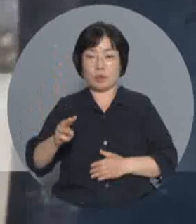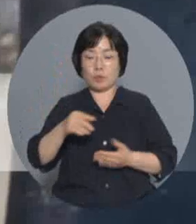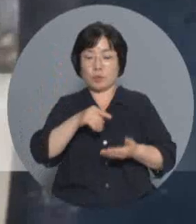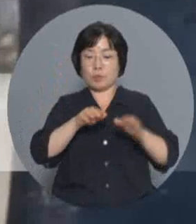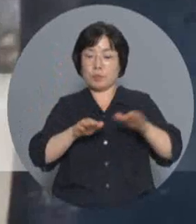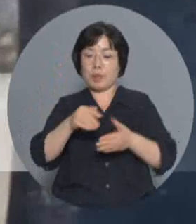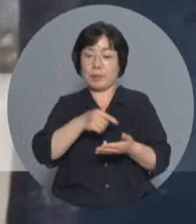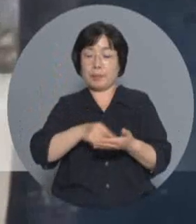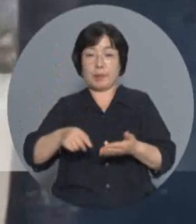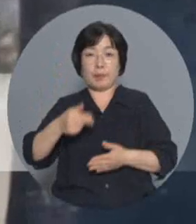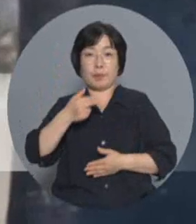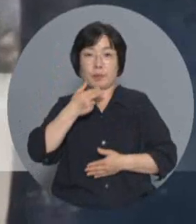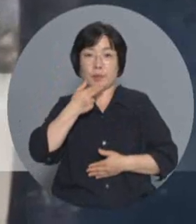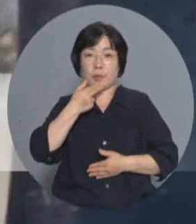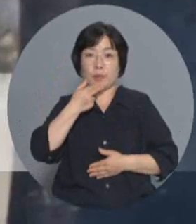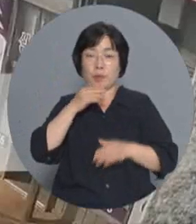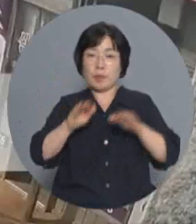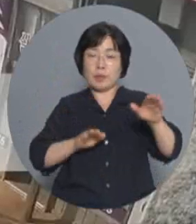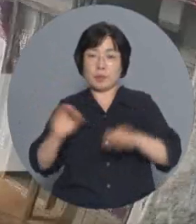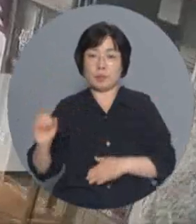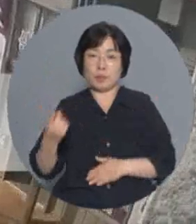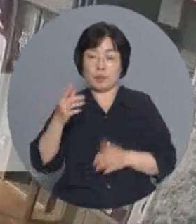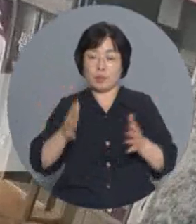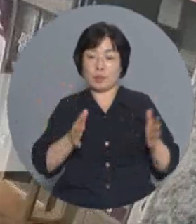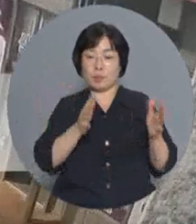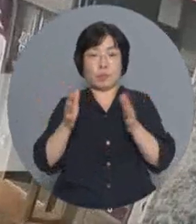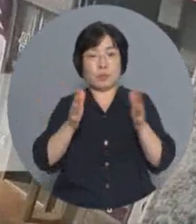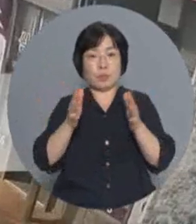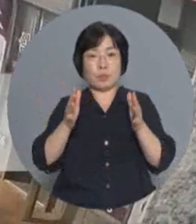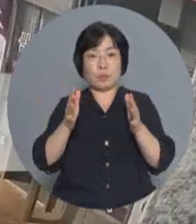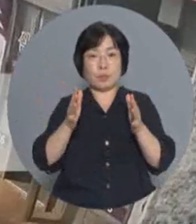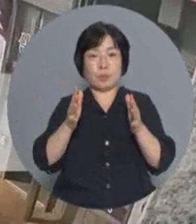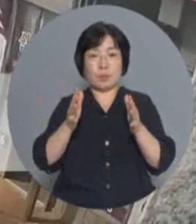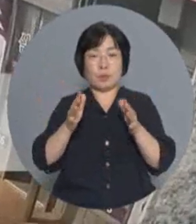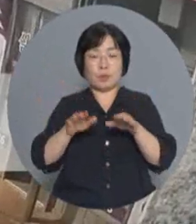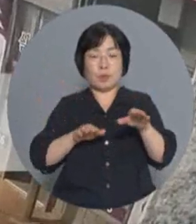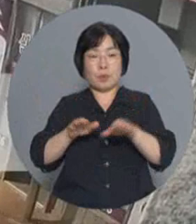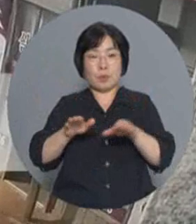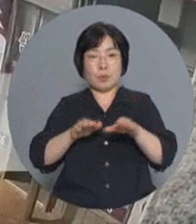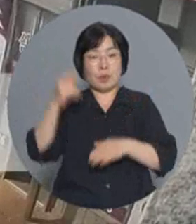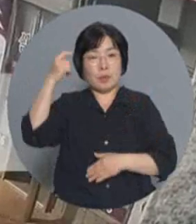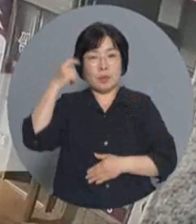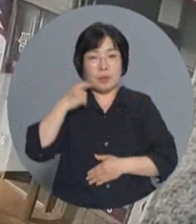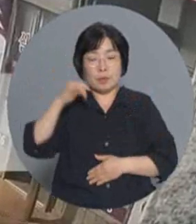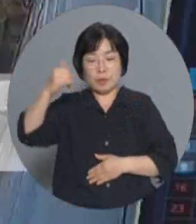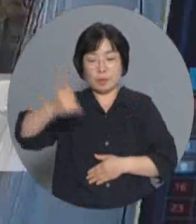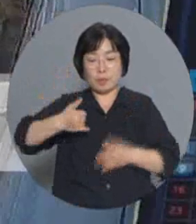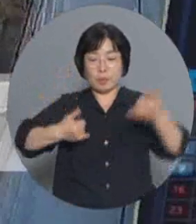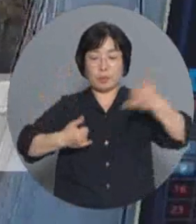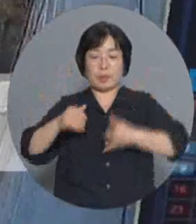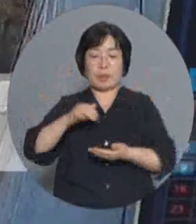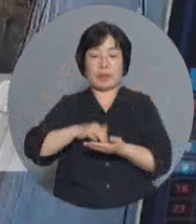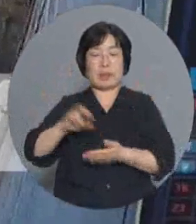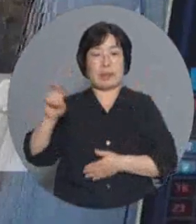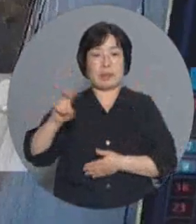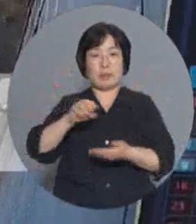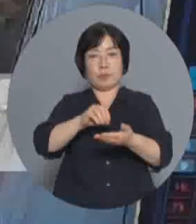피해는 없었지만 지진으로 건물이 흔들렸다는 등 진동을 느꼈다는 신고가 20여건